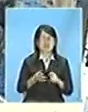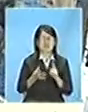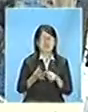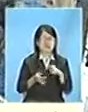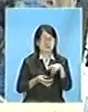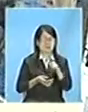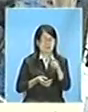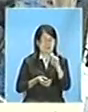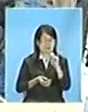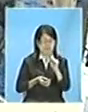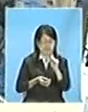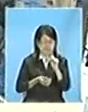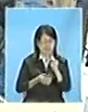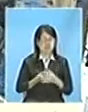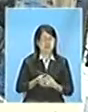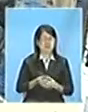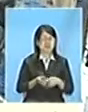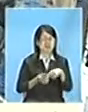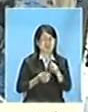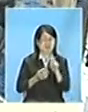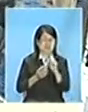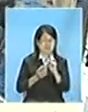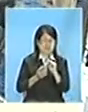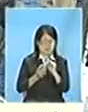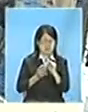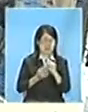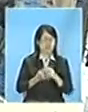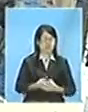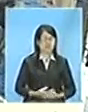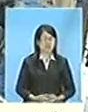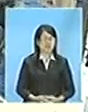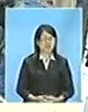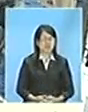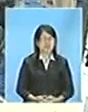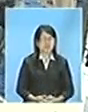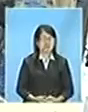ธิ์โพธสุทนนายประเสริฐประคุณศึกษาพันธ์